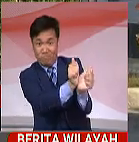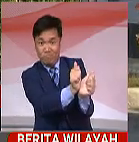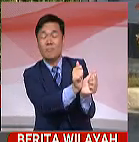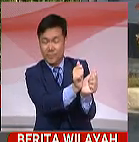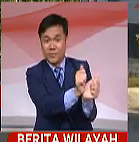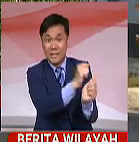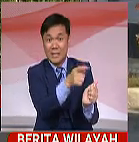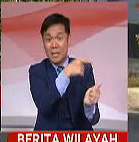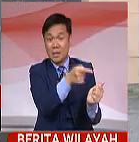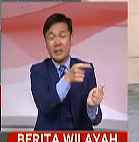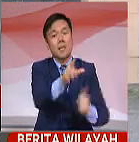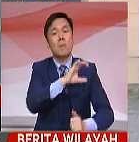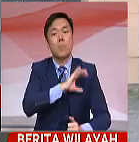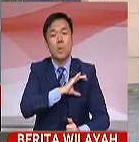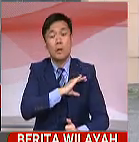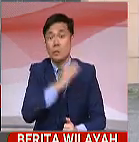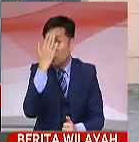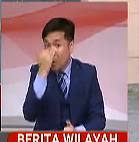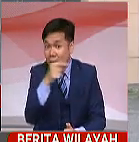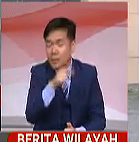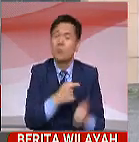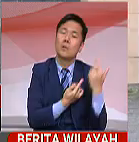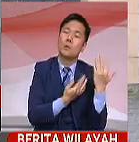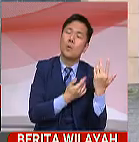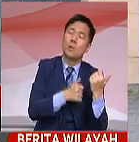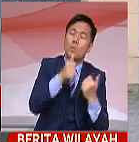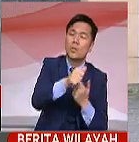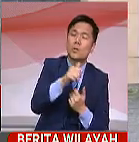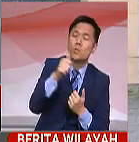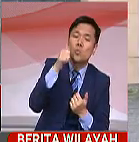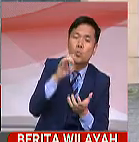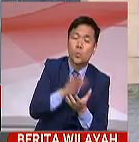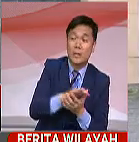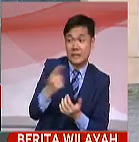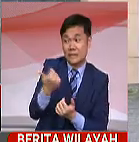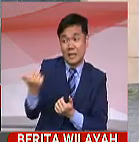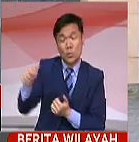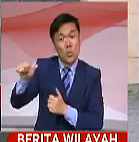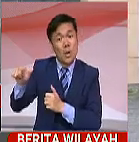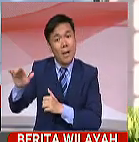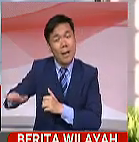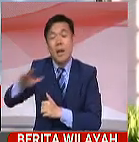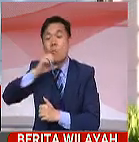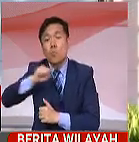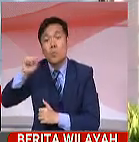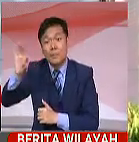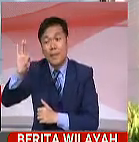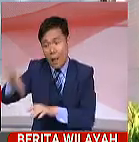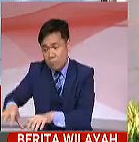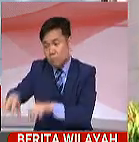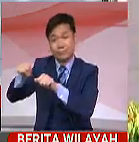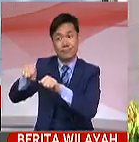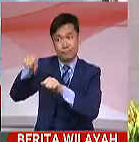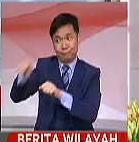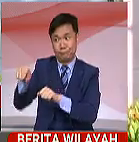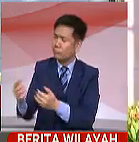lalu di hadapan balai polis ketika menunggu isteri dan seorang lagi anak tirinya berumur 9 tahun yang dipanggil